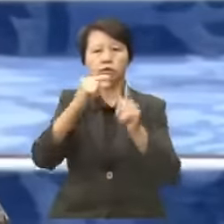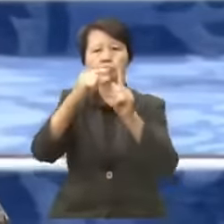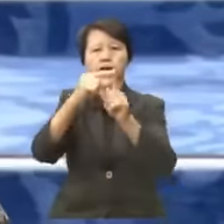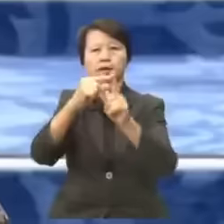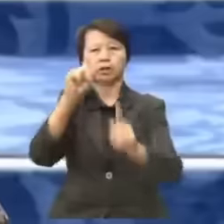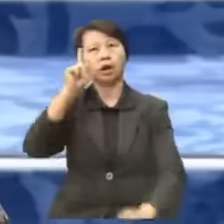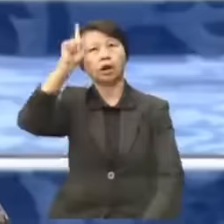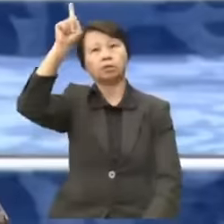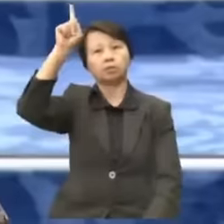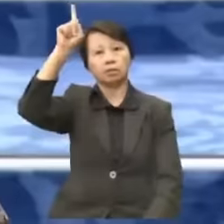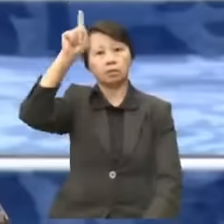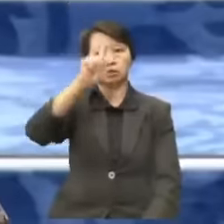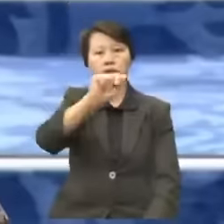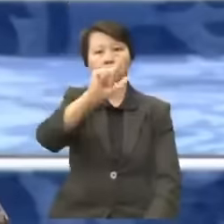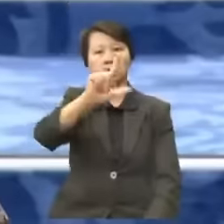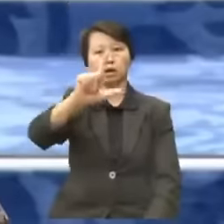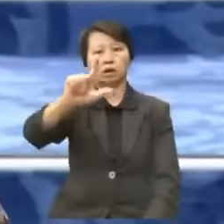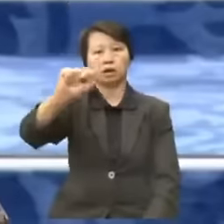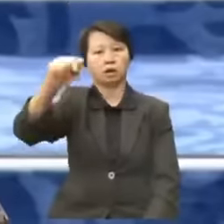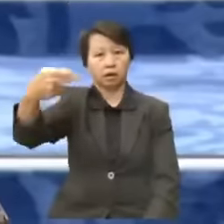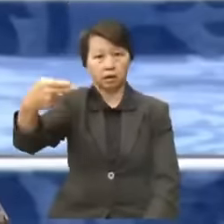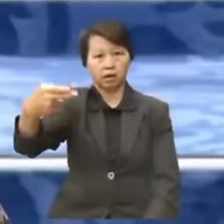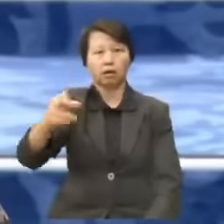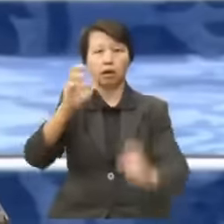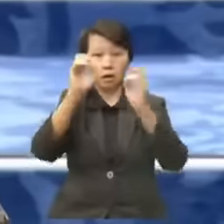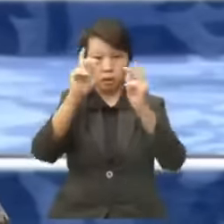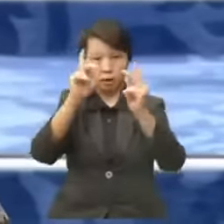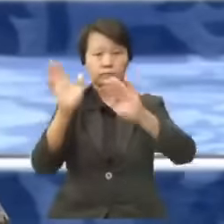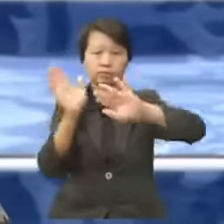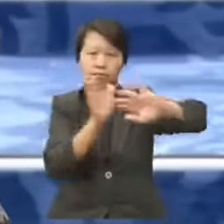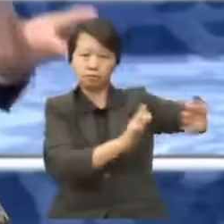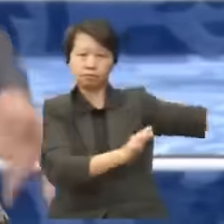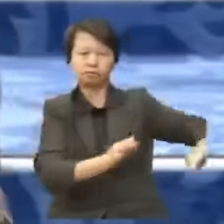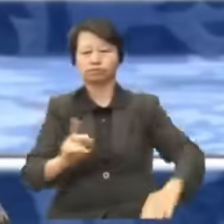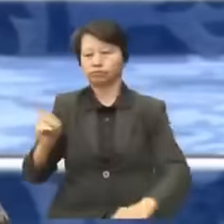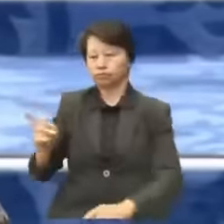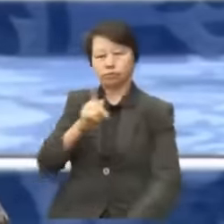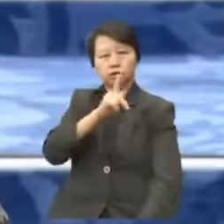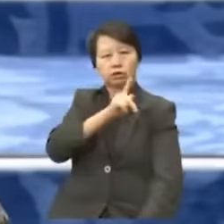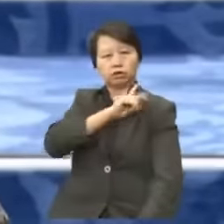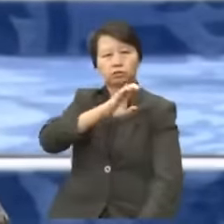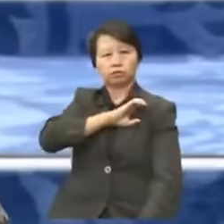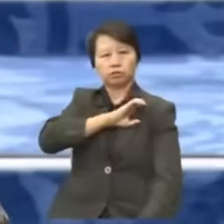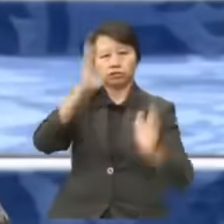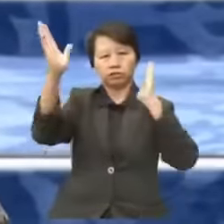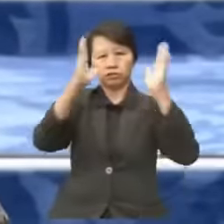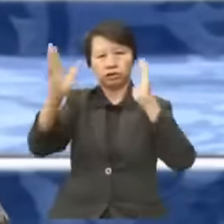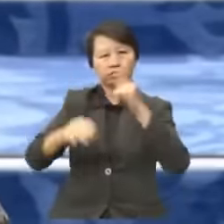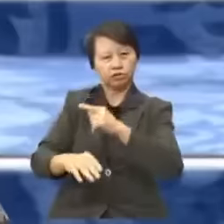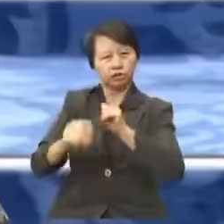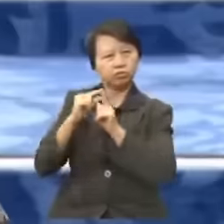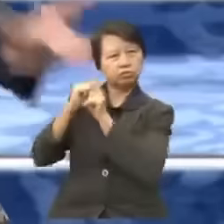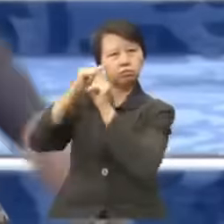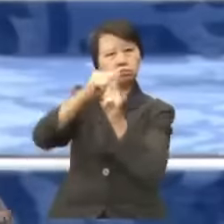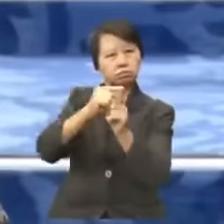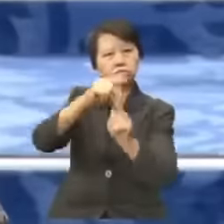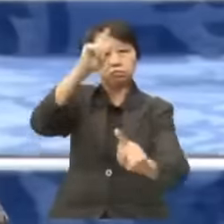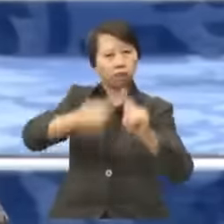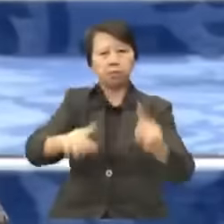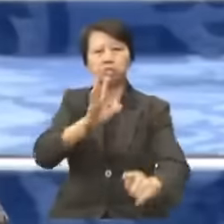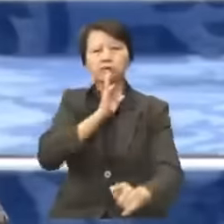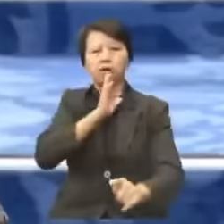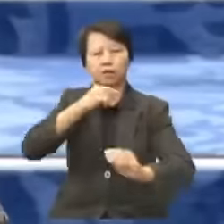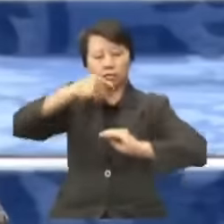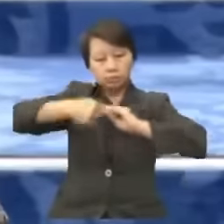Allah baik ketua polis negara dikatakan mengeluarkan Kenyataan tak boleh bercakap